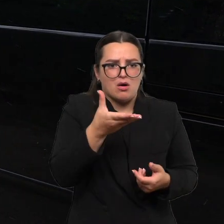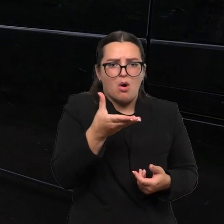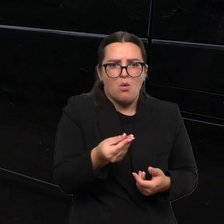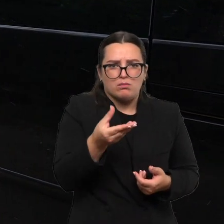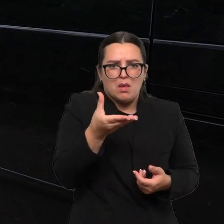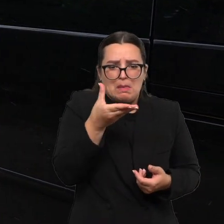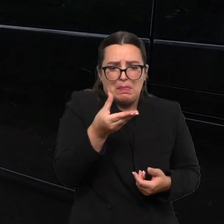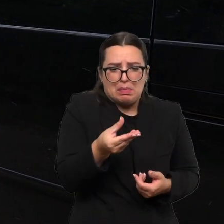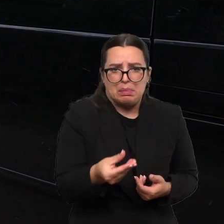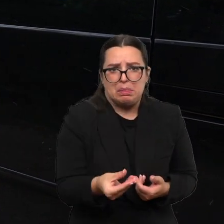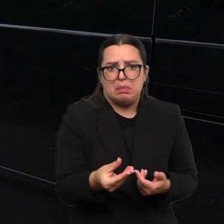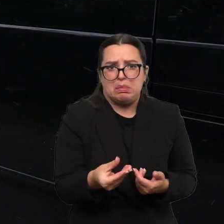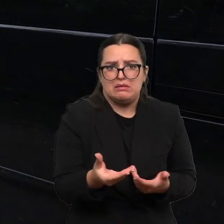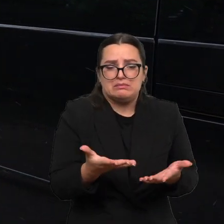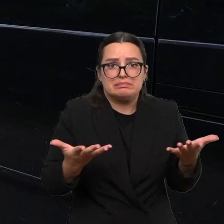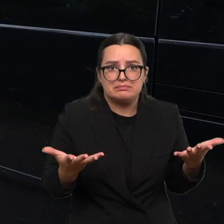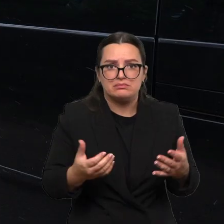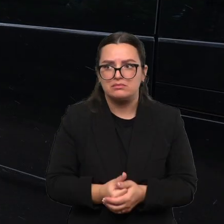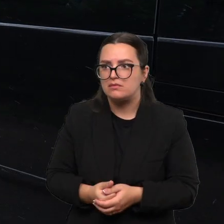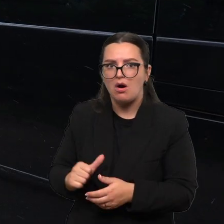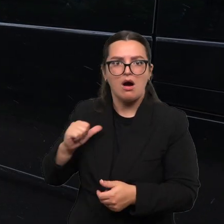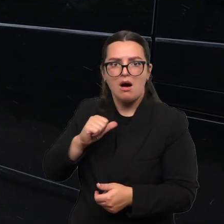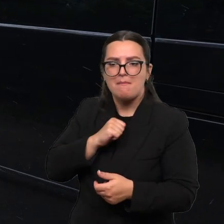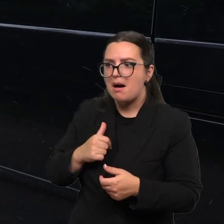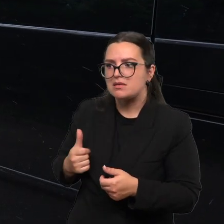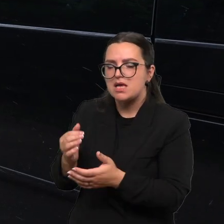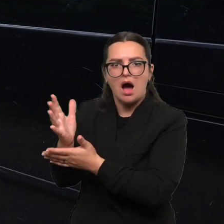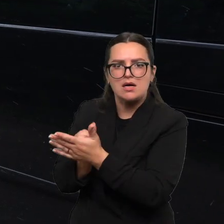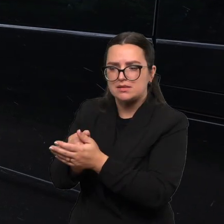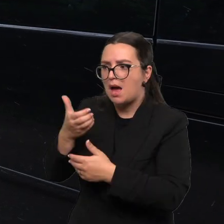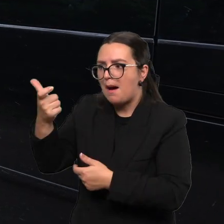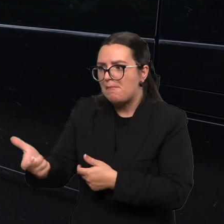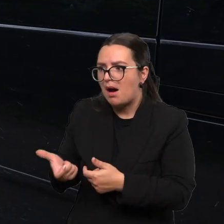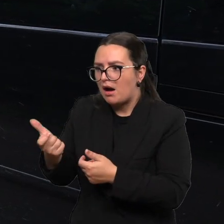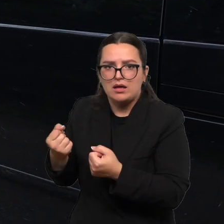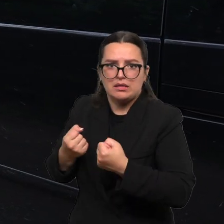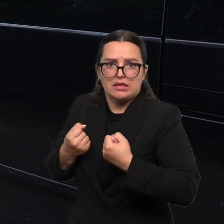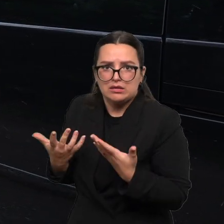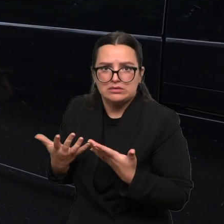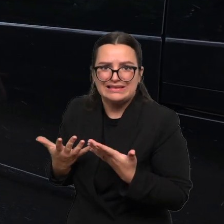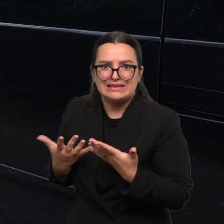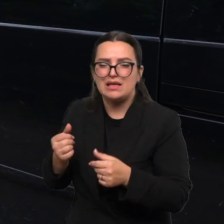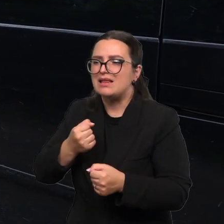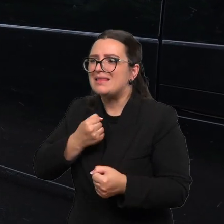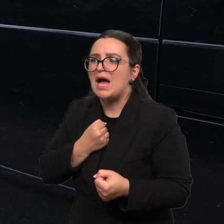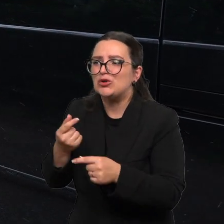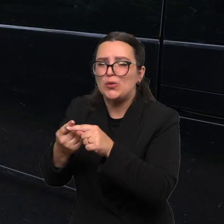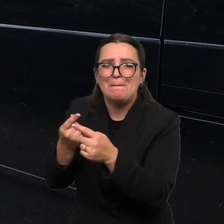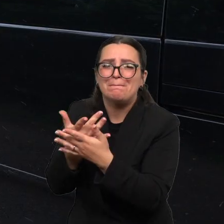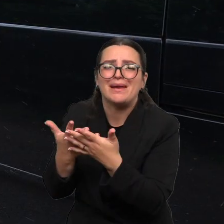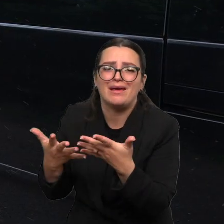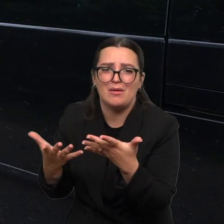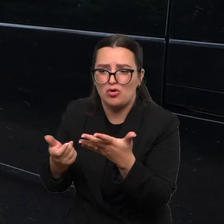nėra. Tai nieko neturit, nei atsarginės? Su atsarginiu kaip ir raktų neturiu.